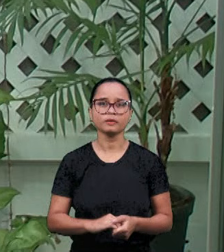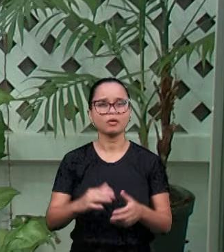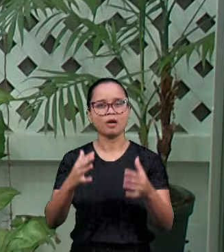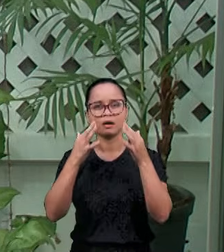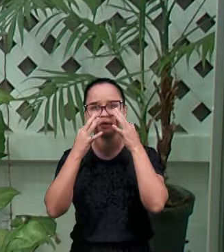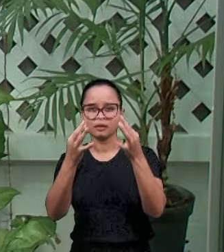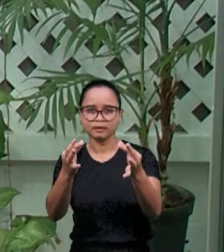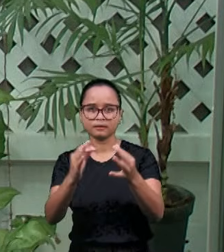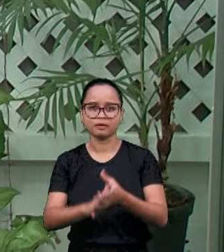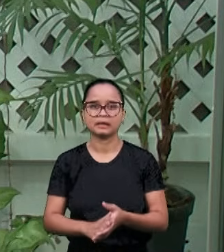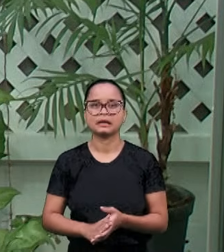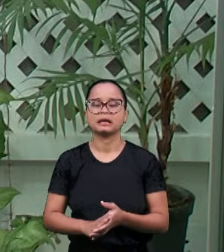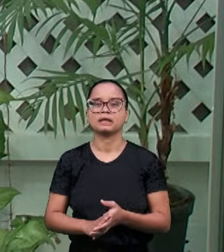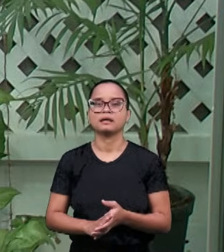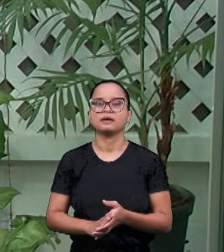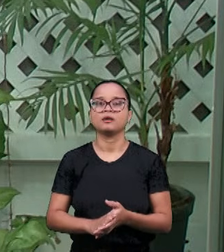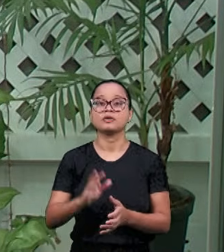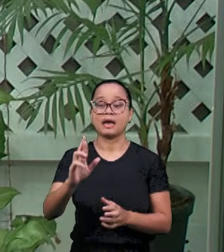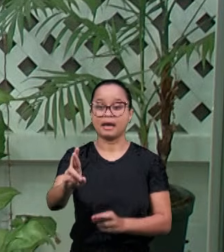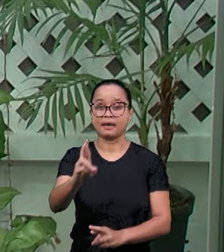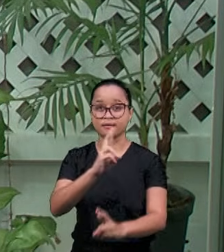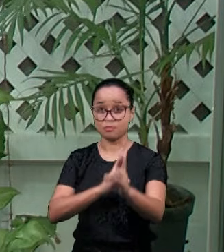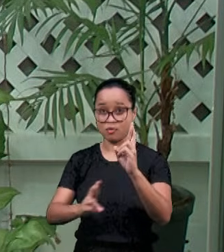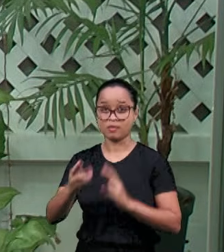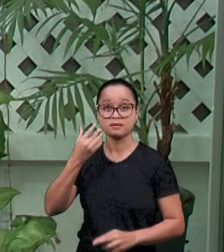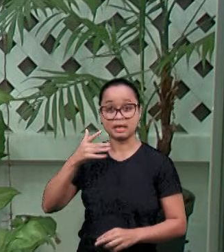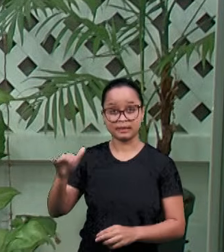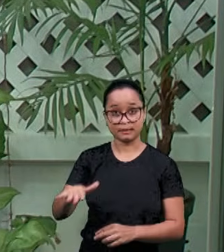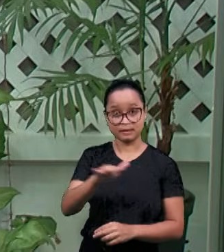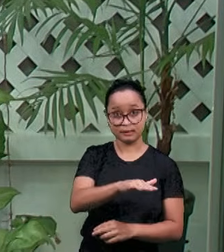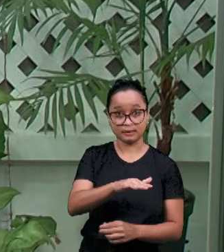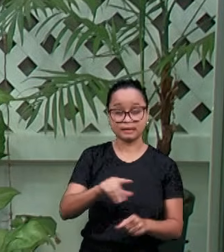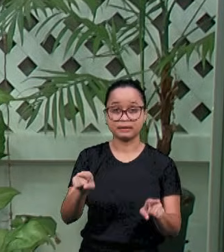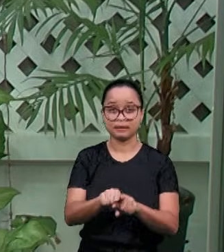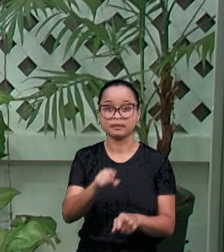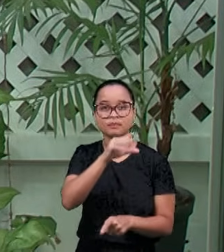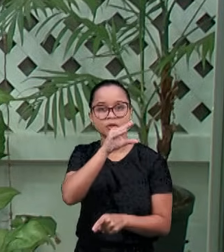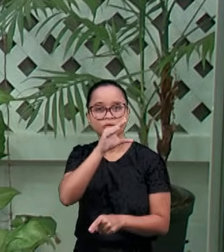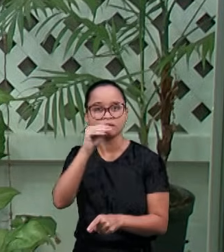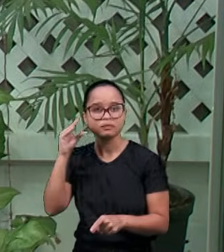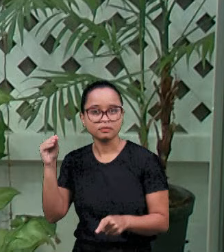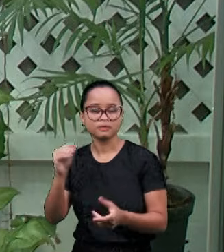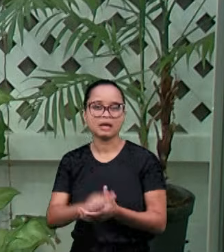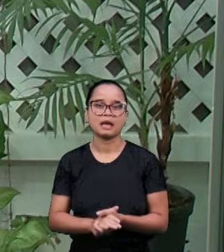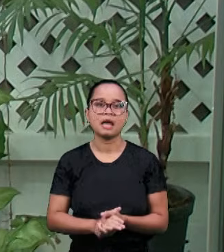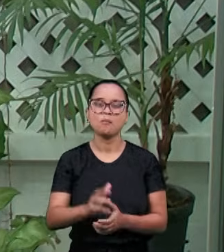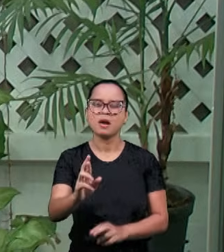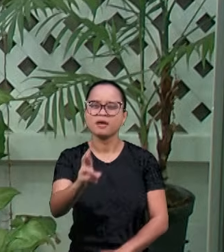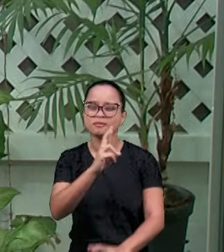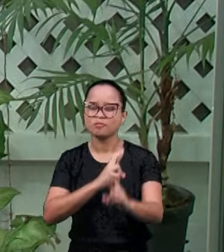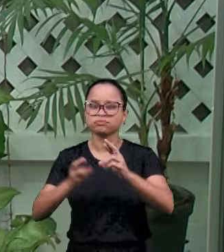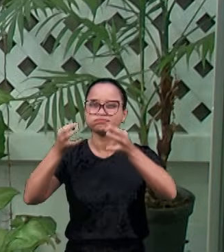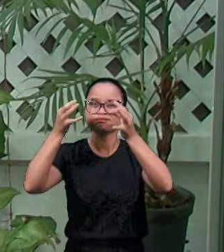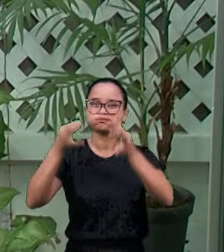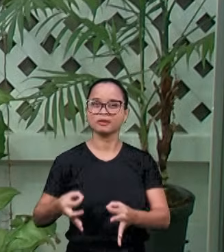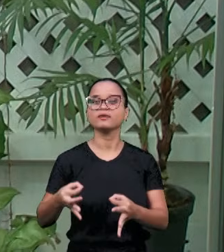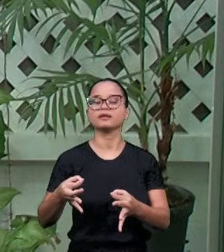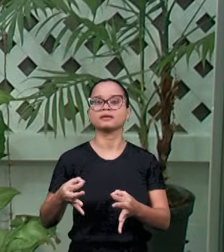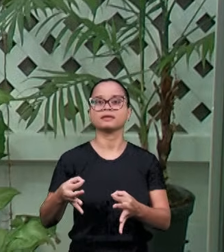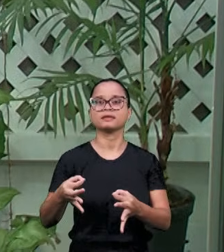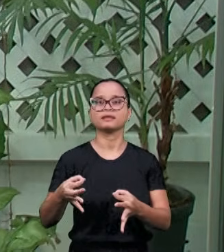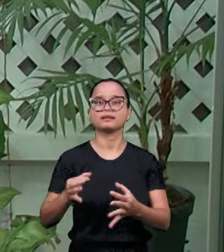que la réponse qui vient des enfants, des adolescents, elle est si parfaite